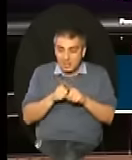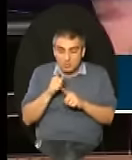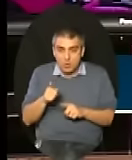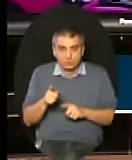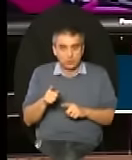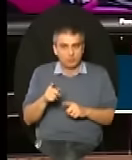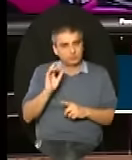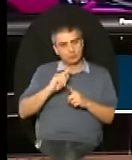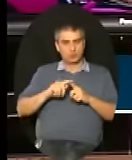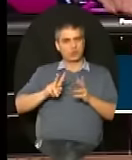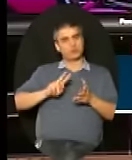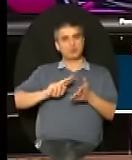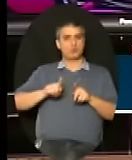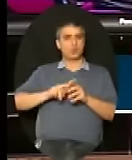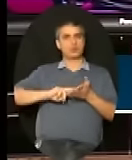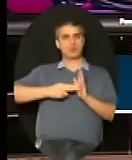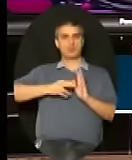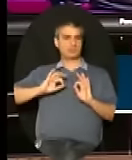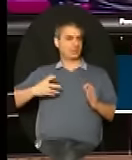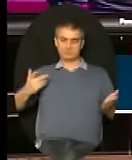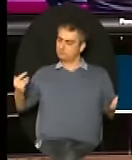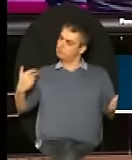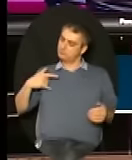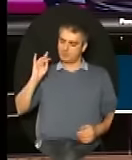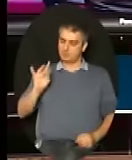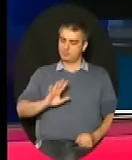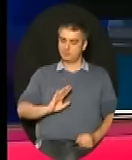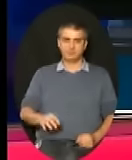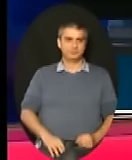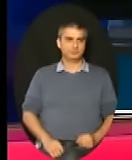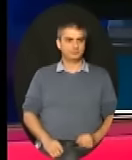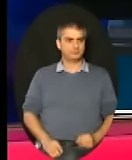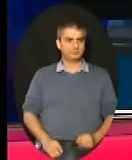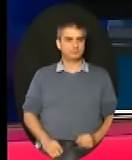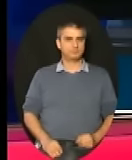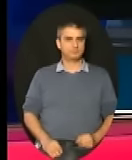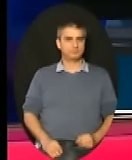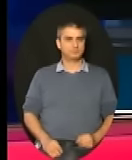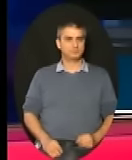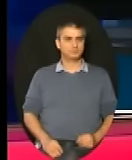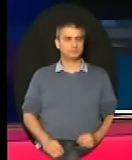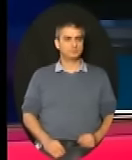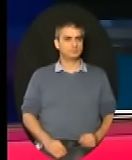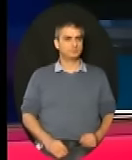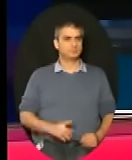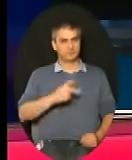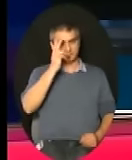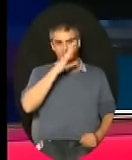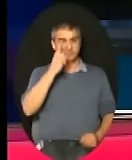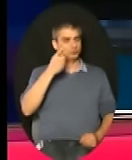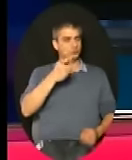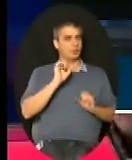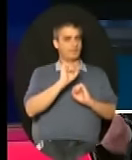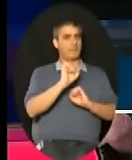של סוג של תוכנית ריאליטי, אני נגד. להבנתך, נמרצות. להבנתך, מי שבעד מדינת